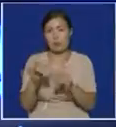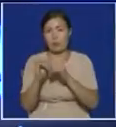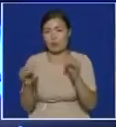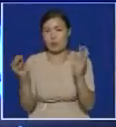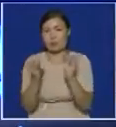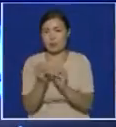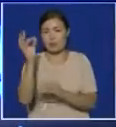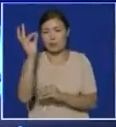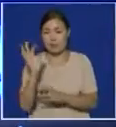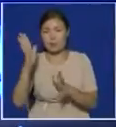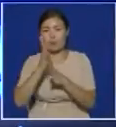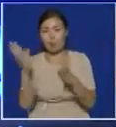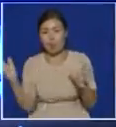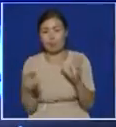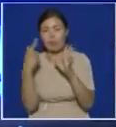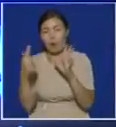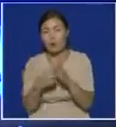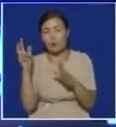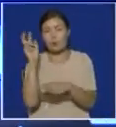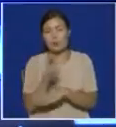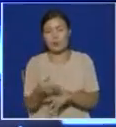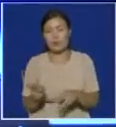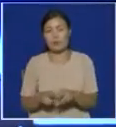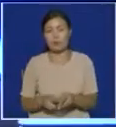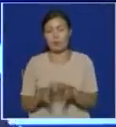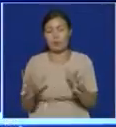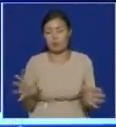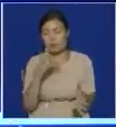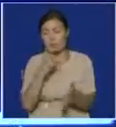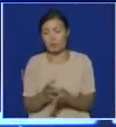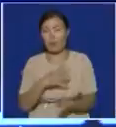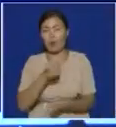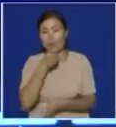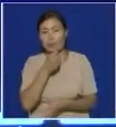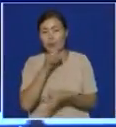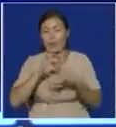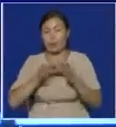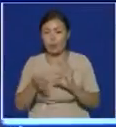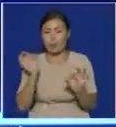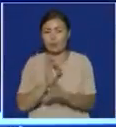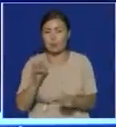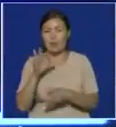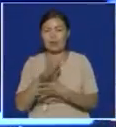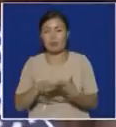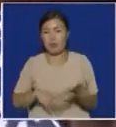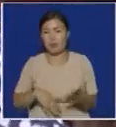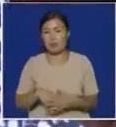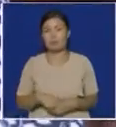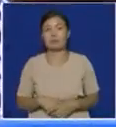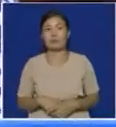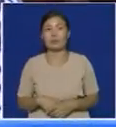к медикам с данными вопросами увеличилась на 10 процентов мои коллеги с подробностями далее у